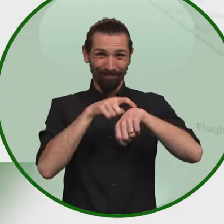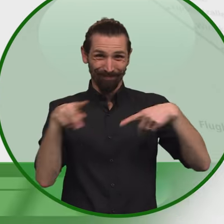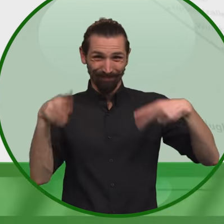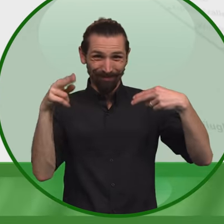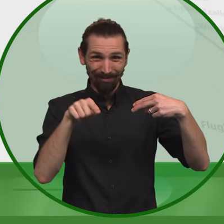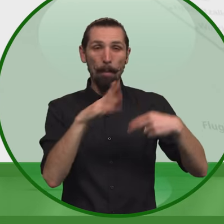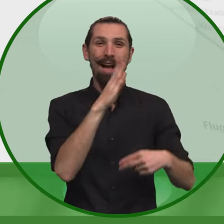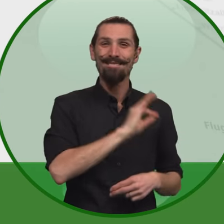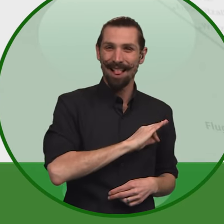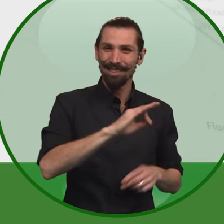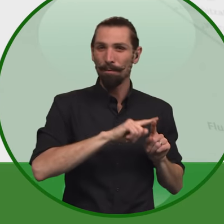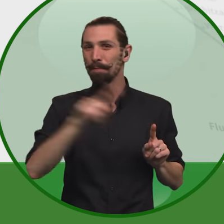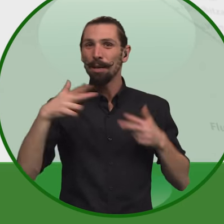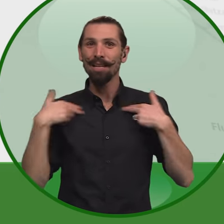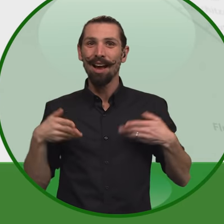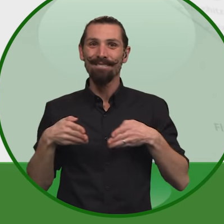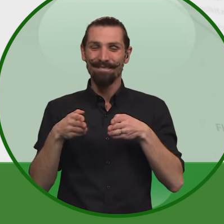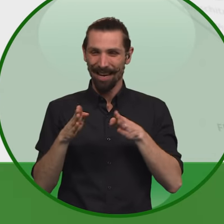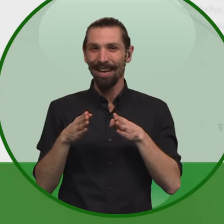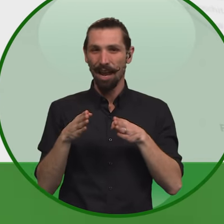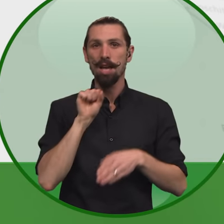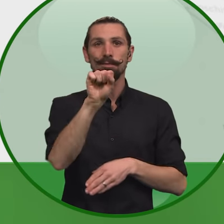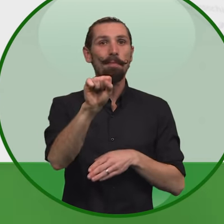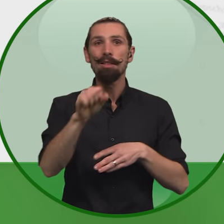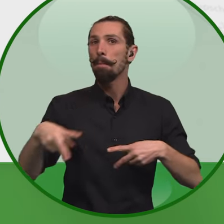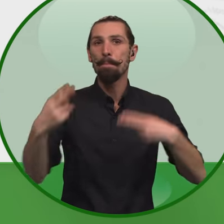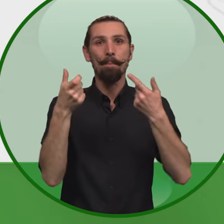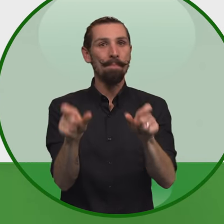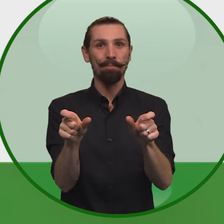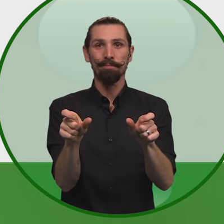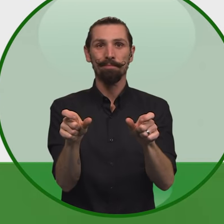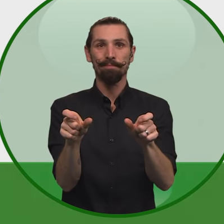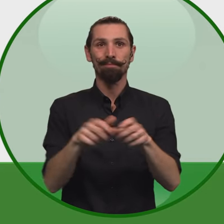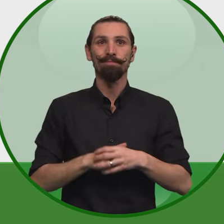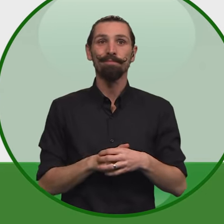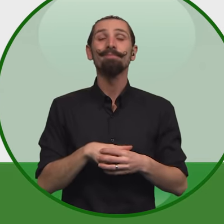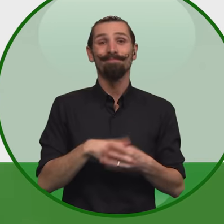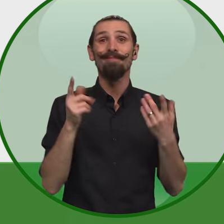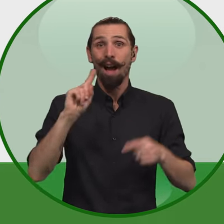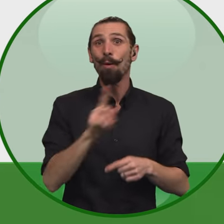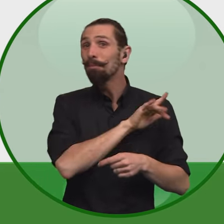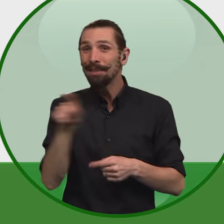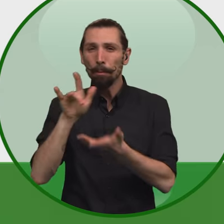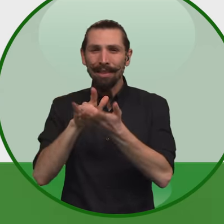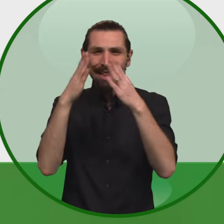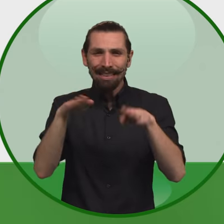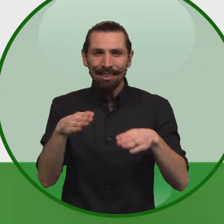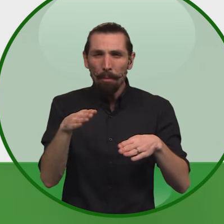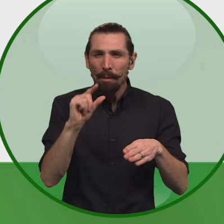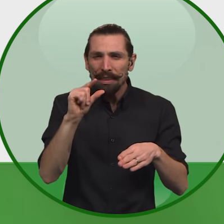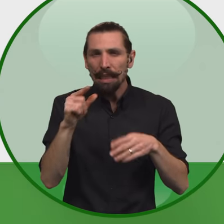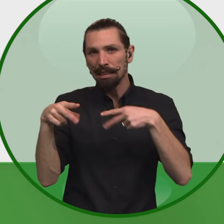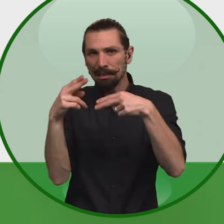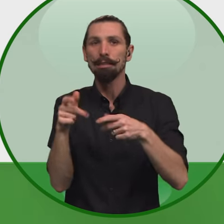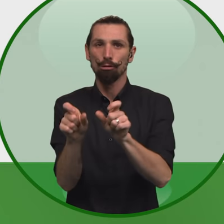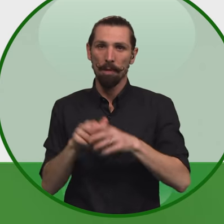In dieser Zeit fahren zwischen Blankenfelde und Priesterweg keine S-Bahn. Zwischen Blankenfelde und Lichtenrade bleibt die S2 sogar bis Mitte Dezember